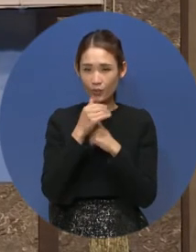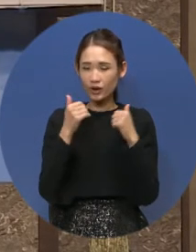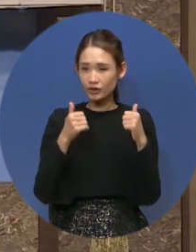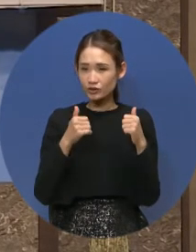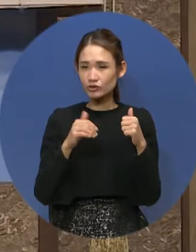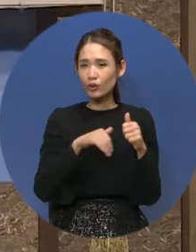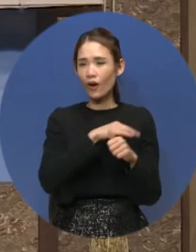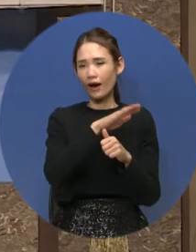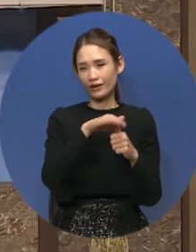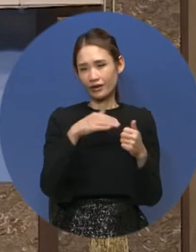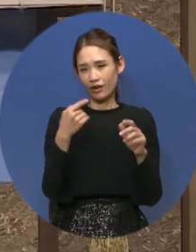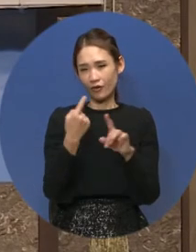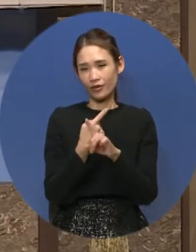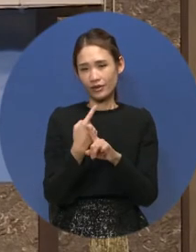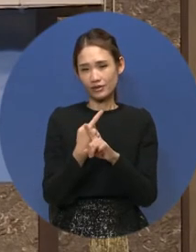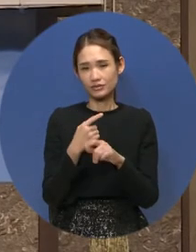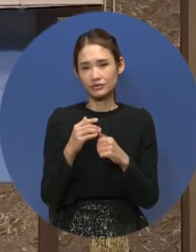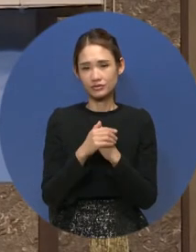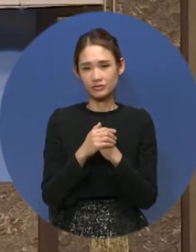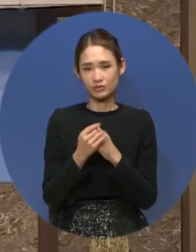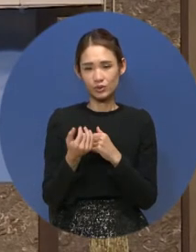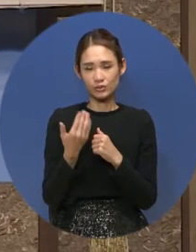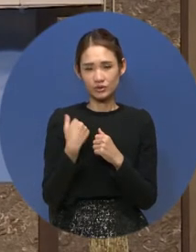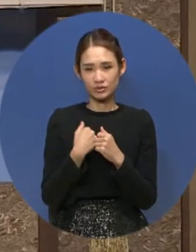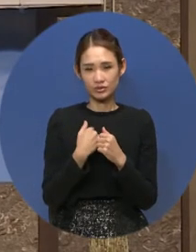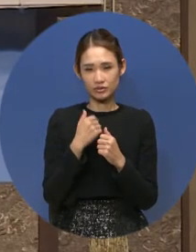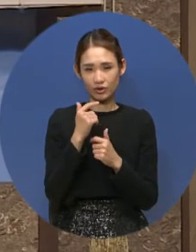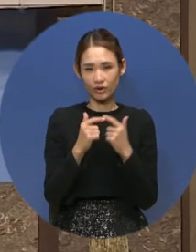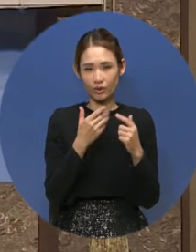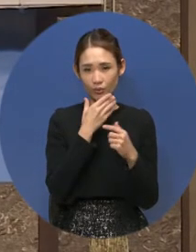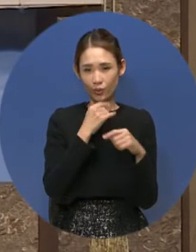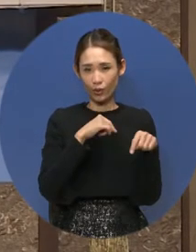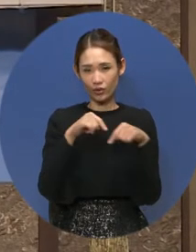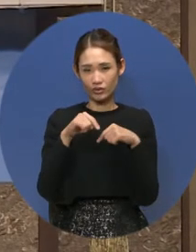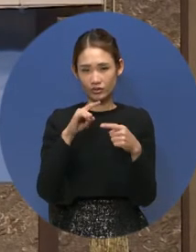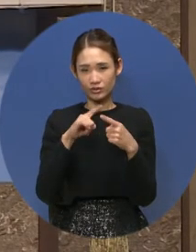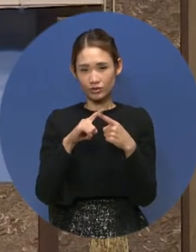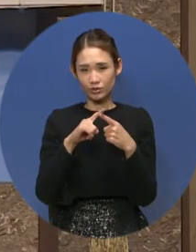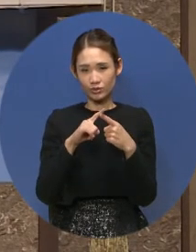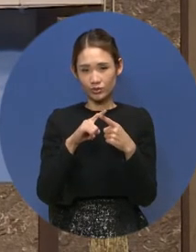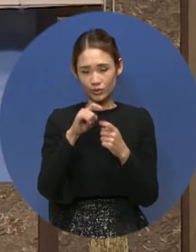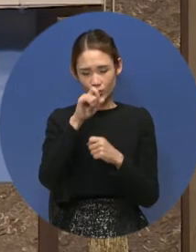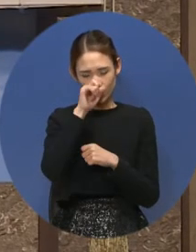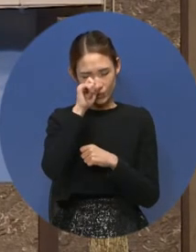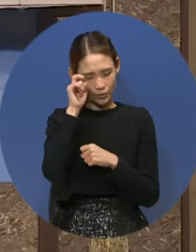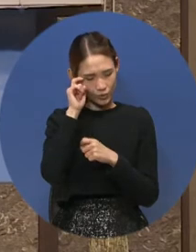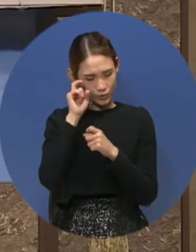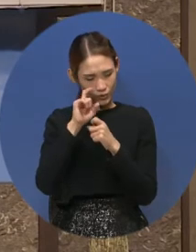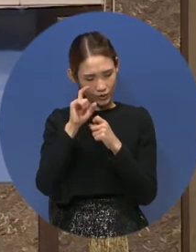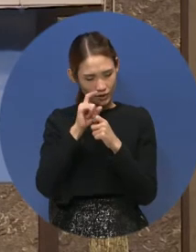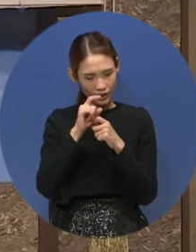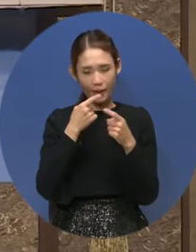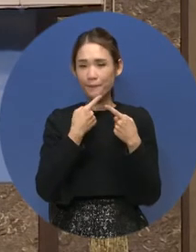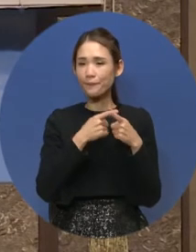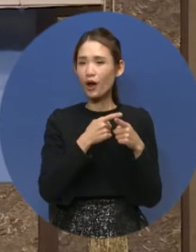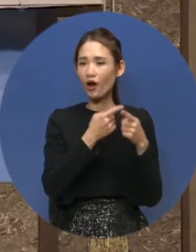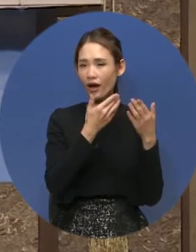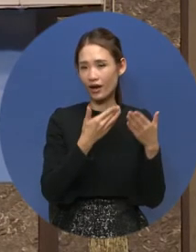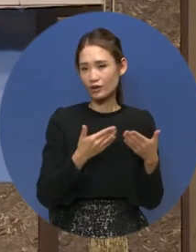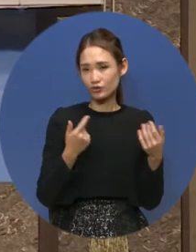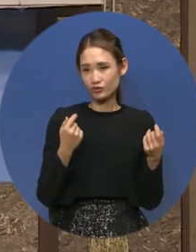사회복지사분들의 처우 개선이나 네. 아까 말했던 여러 가지 복지 정책들에 대해서 좋게 봐주신 것 같아요. 그리고